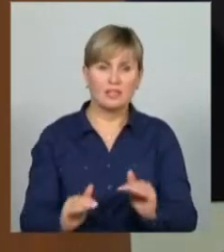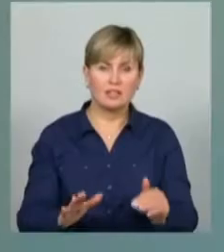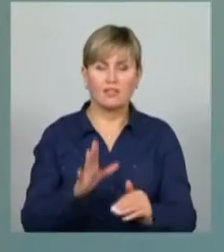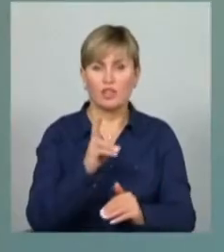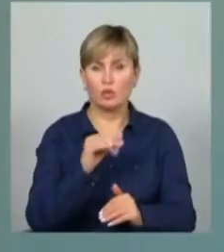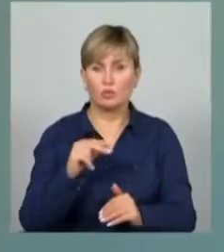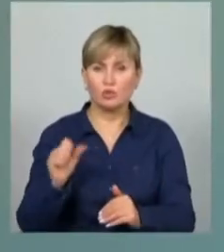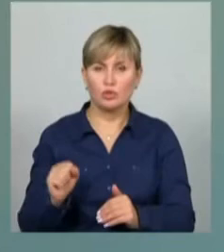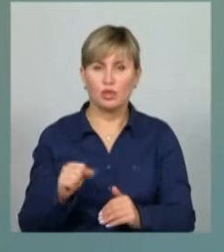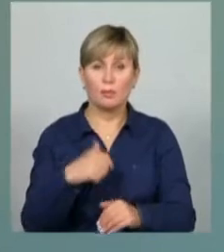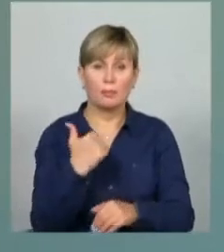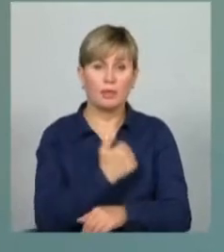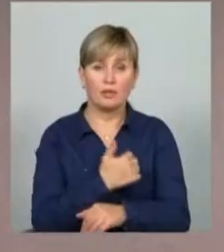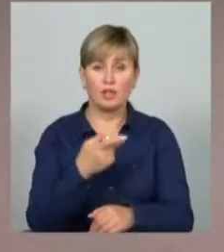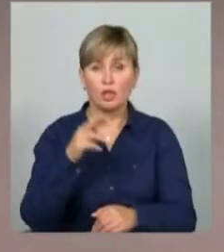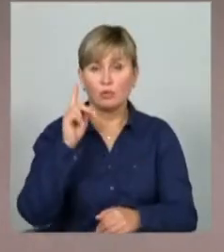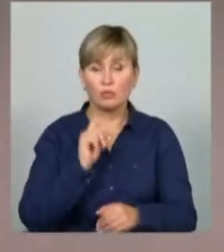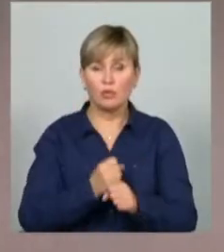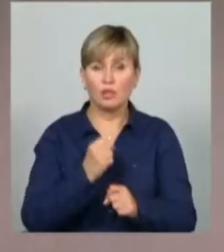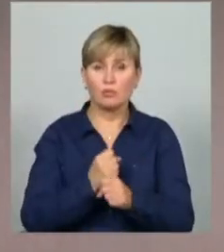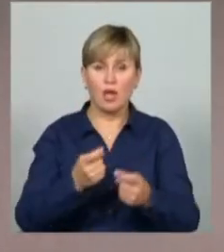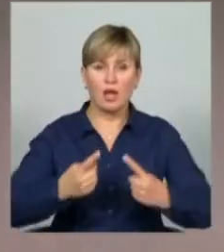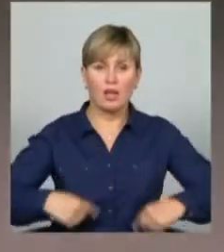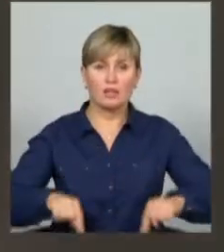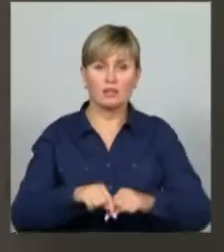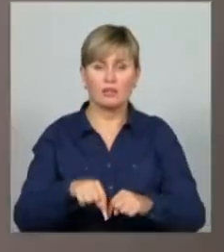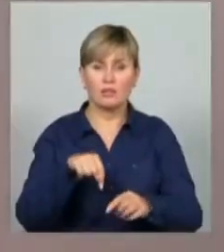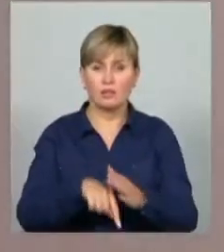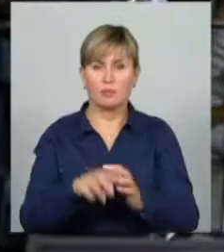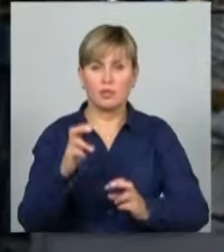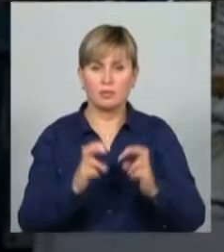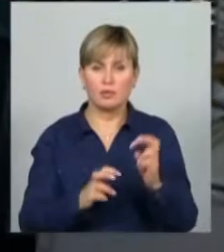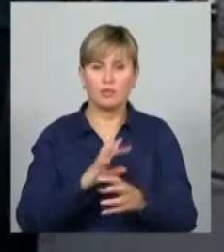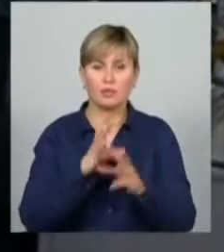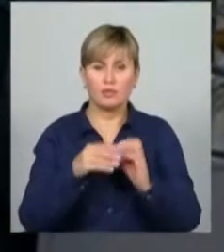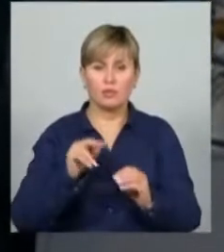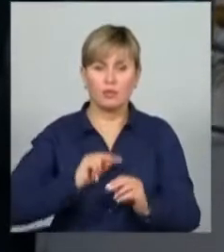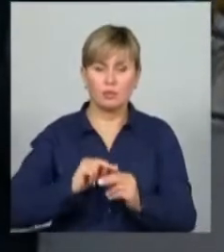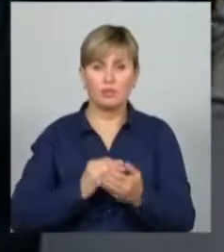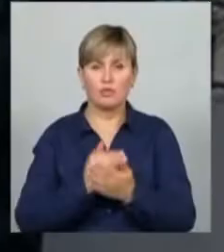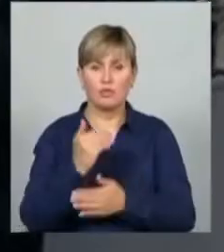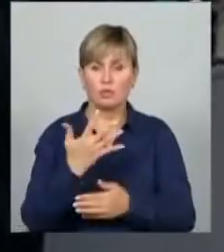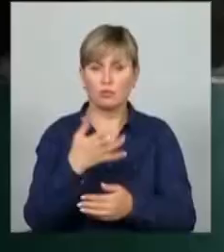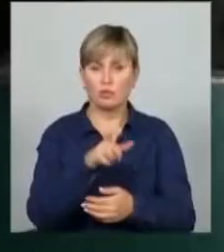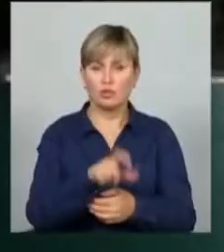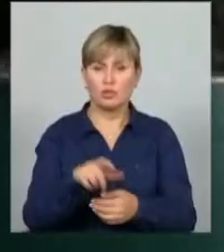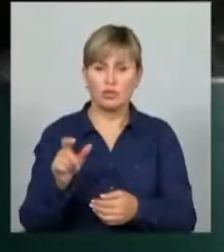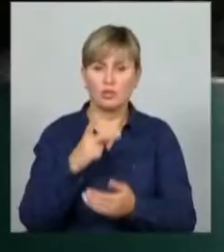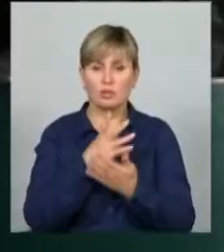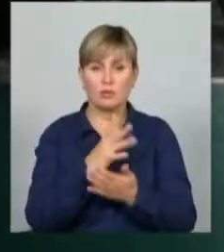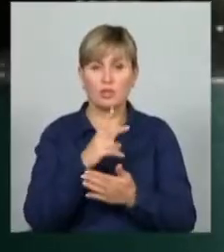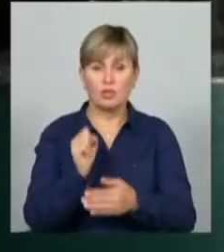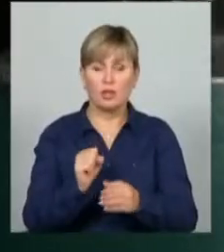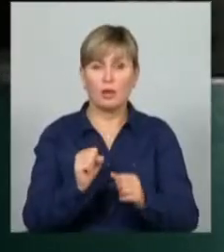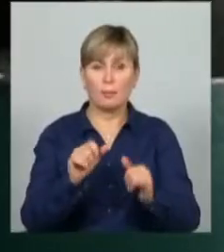там. Прививочный пункт для удобства работников организовали прямо на предприятии. Всего в нем трудятся свыше 500 человек. Несмотря на